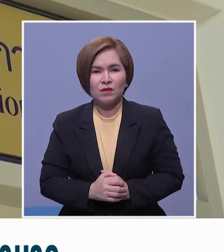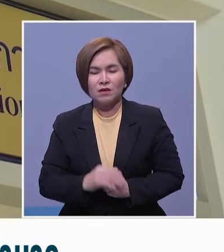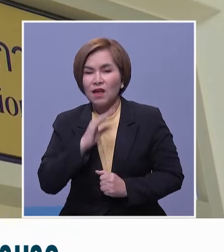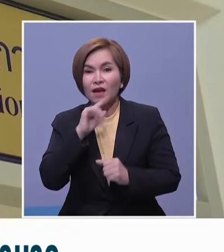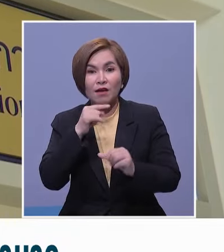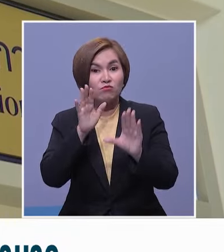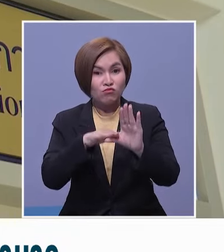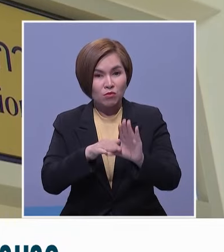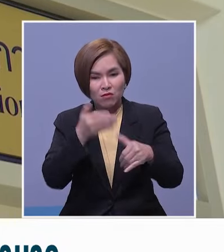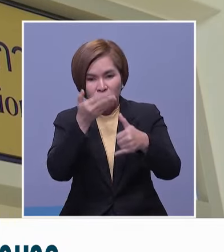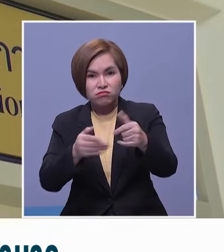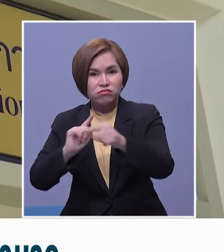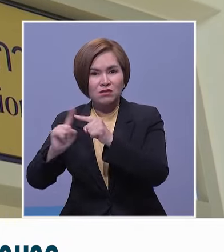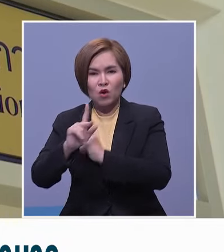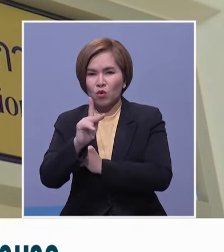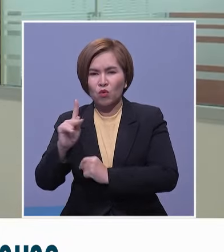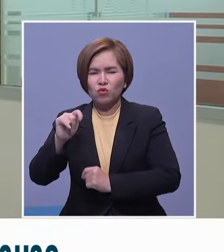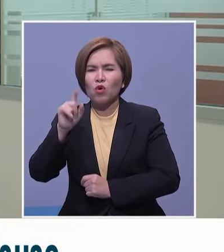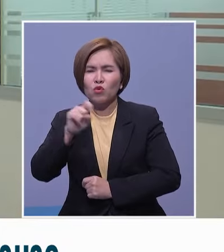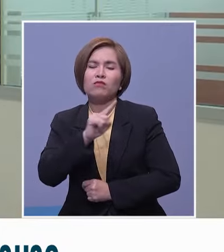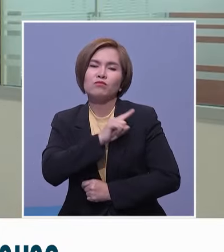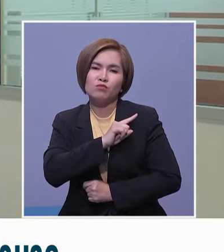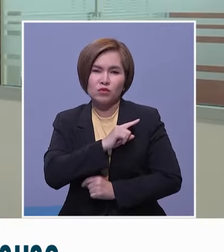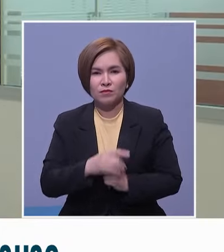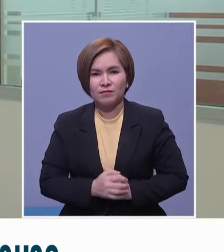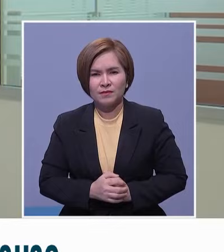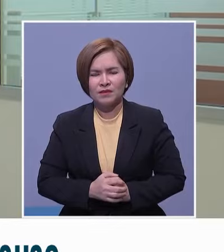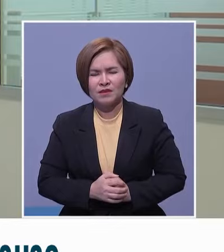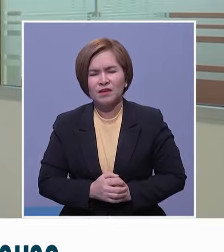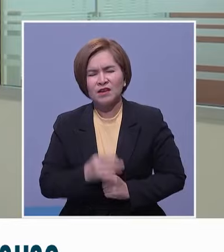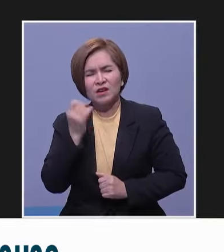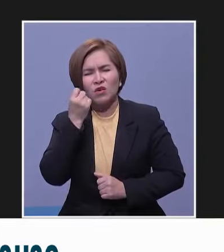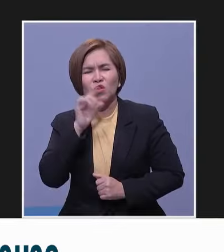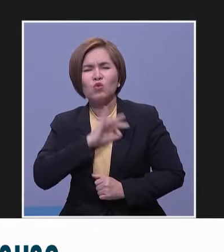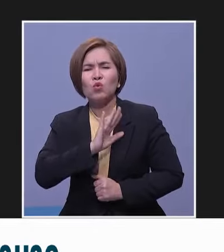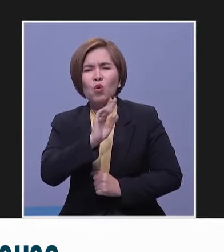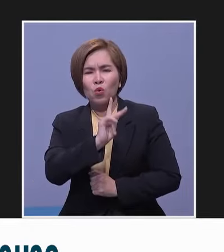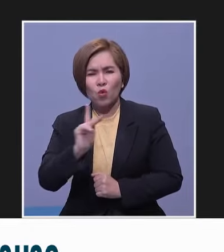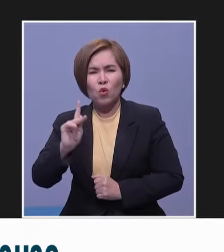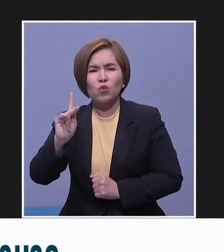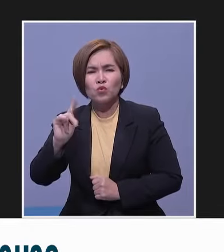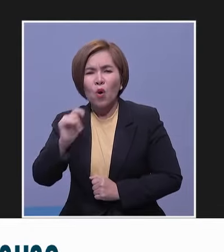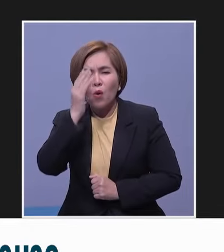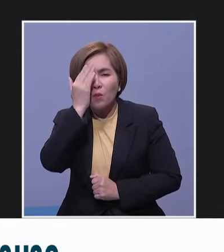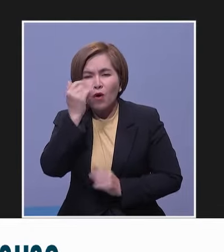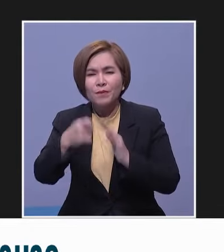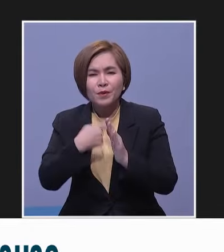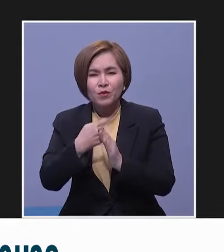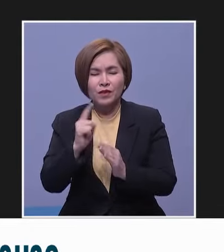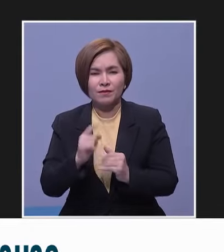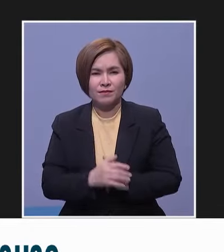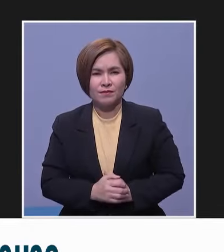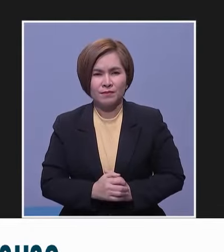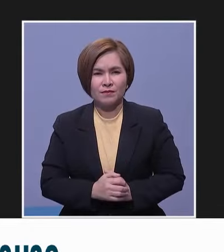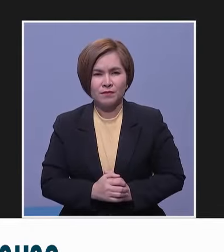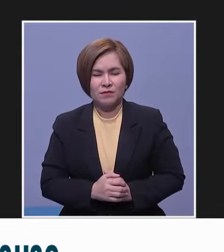ครนะครับตอนนี้กกต.เนี่ยผมเห็นใจนะฝ่ายที่ได้รับการ